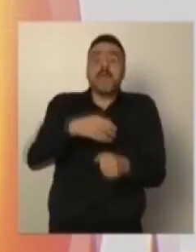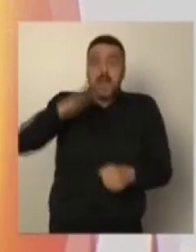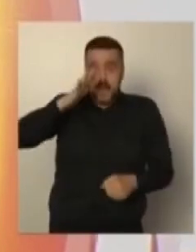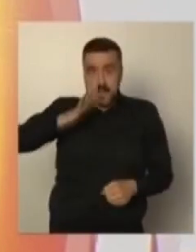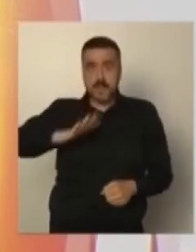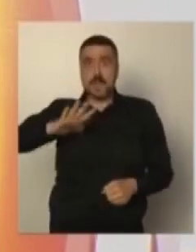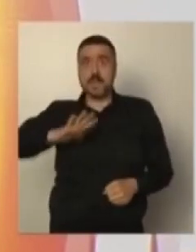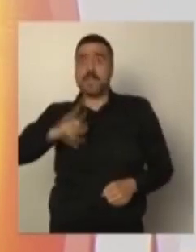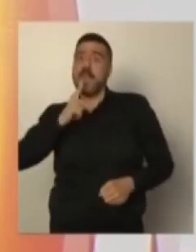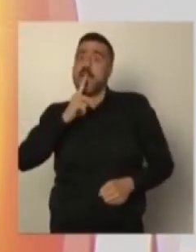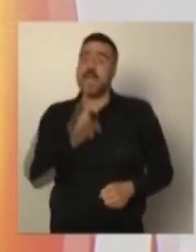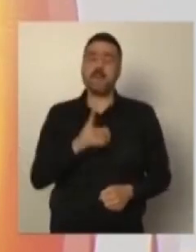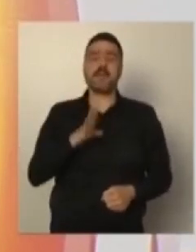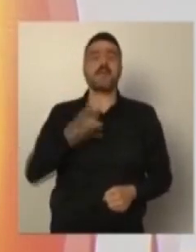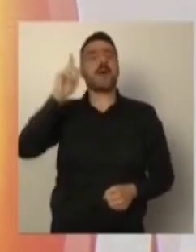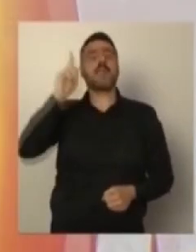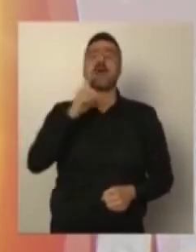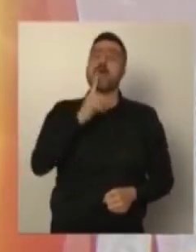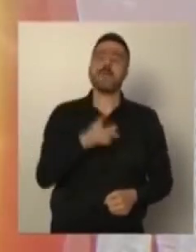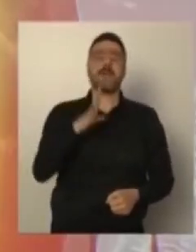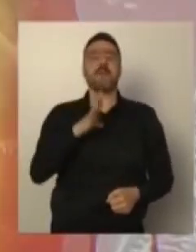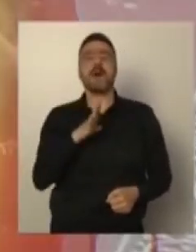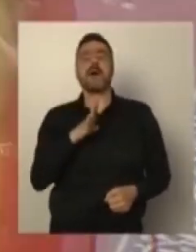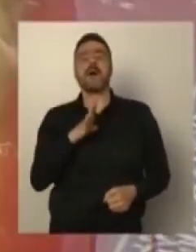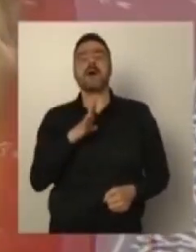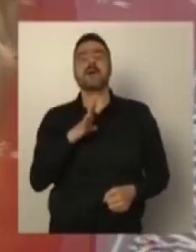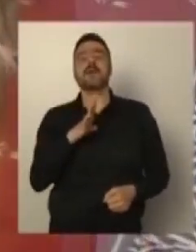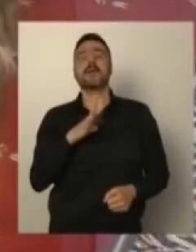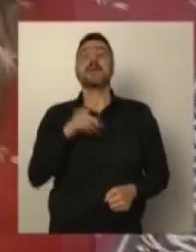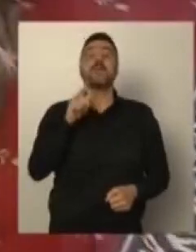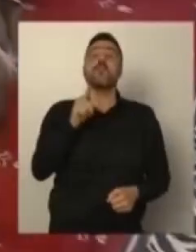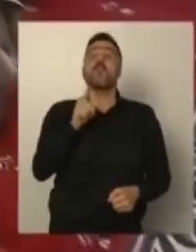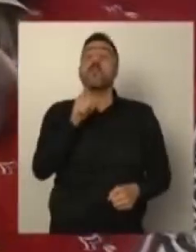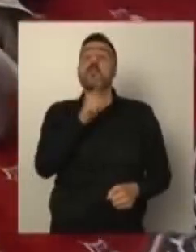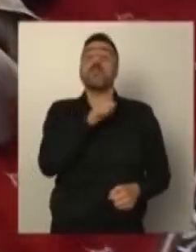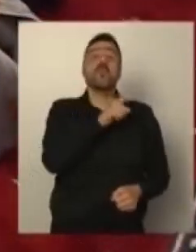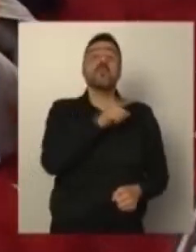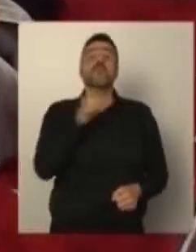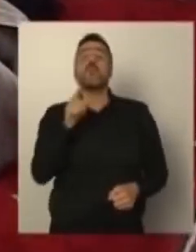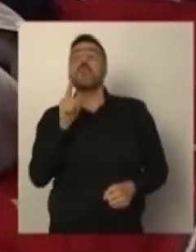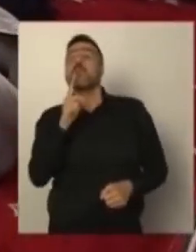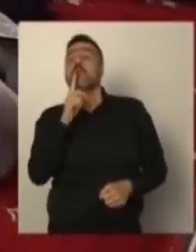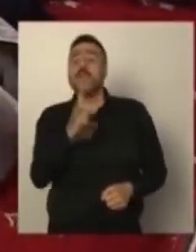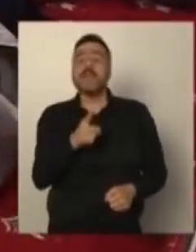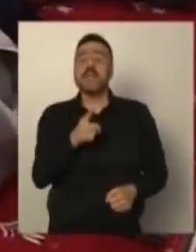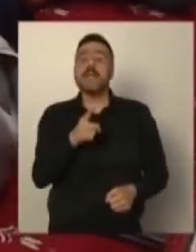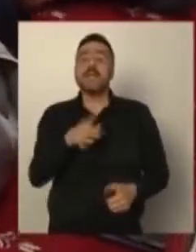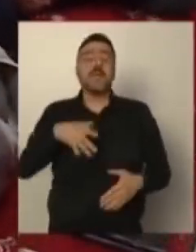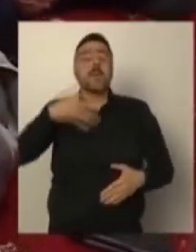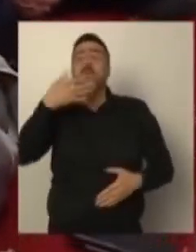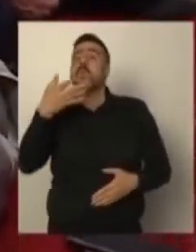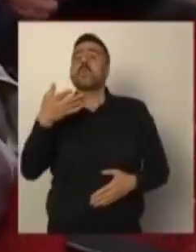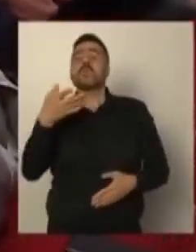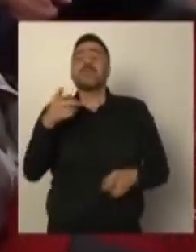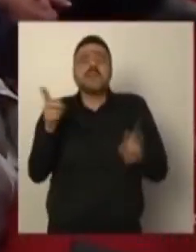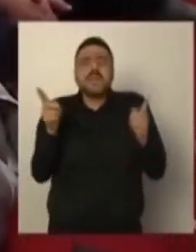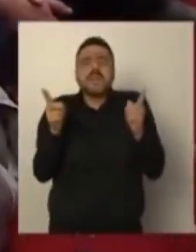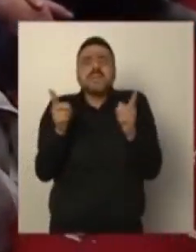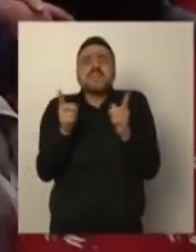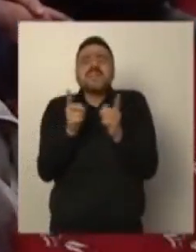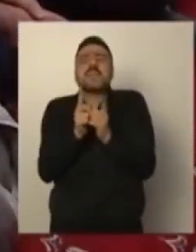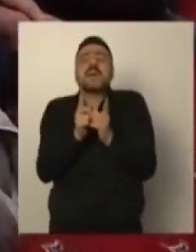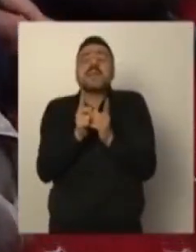istediği, emrettiği bazı ilkeler vardır. Bu ilkelerin neler olduğunu kısaca başlıklar